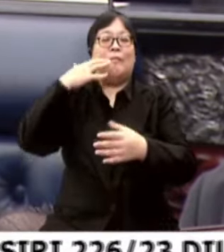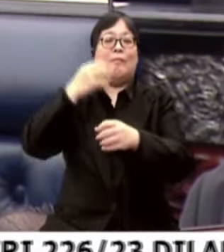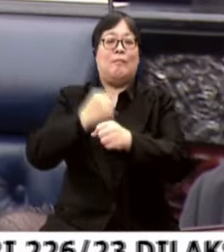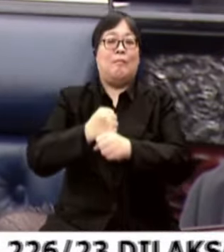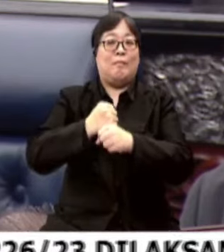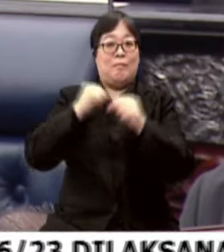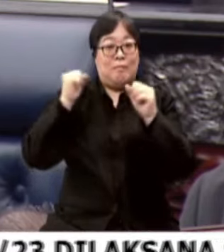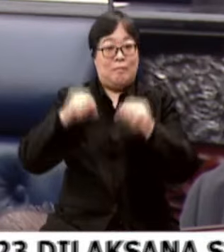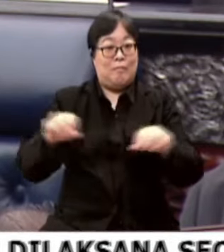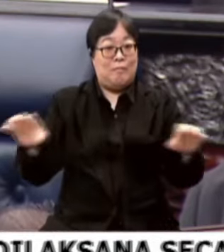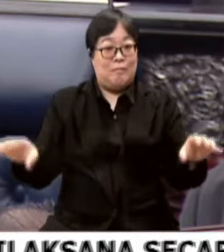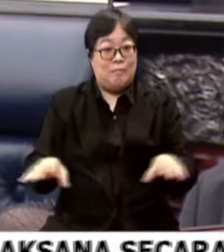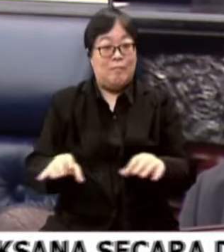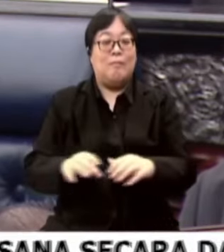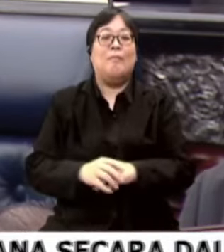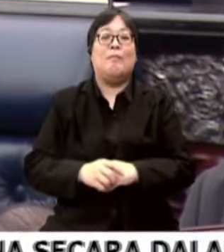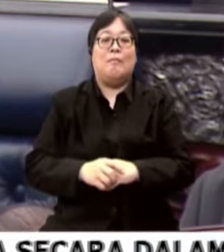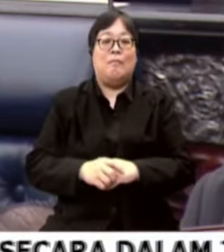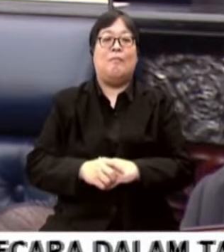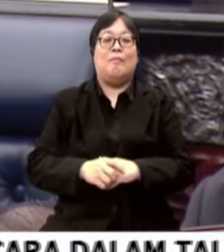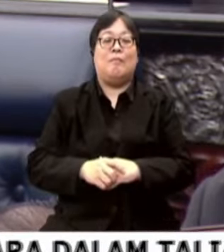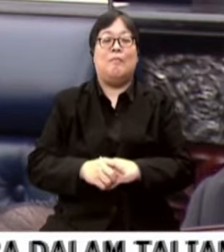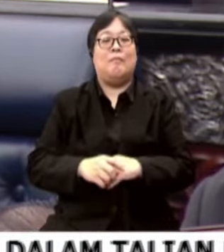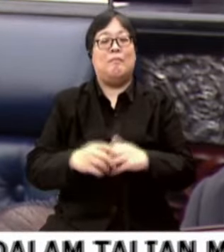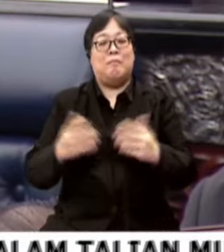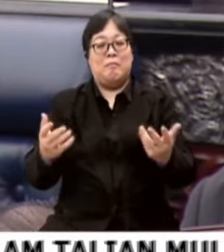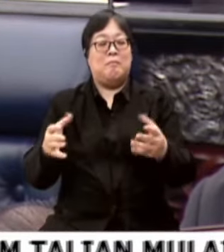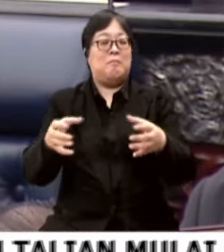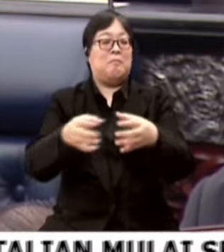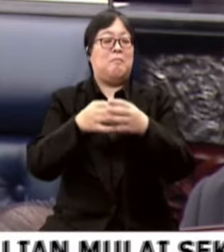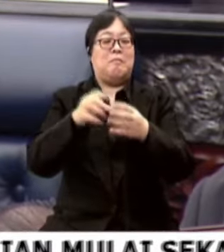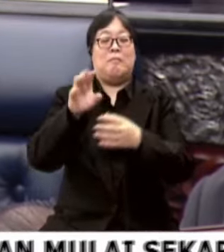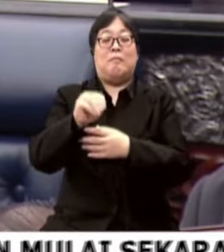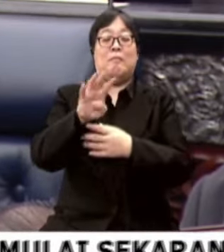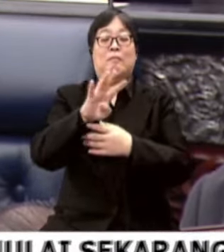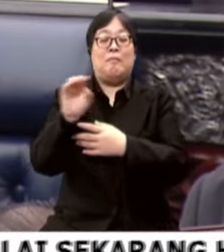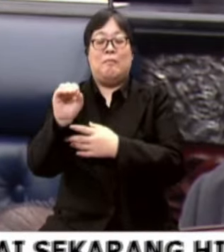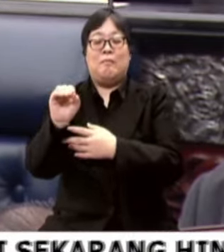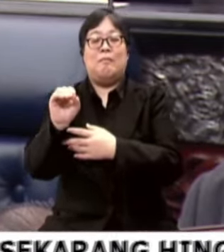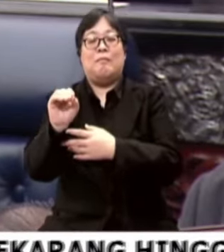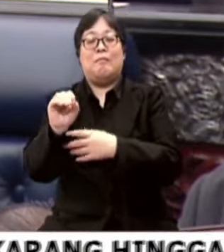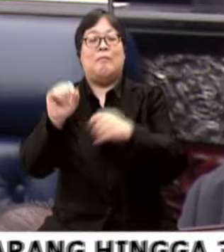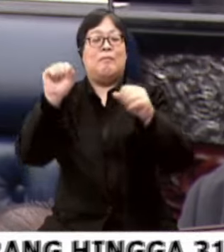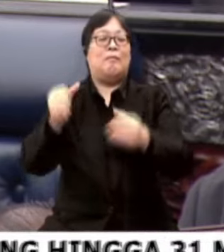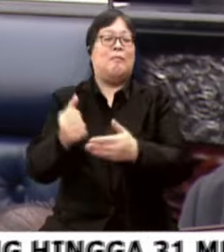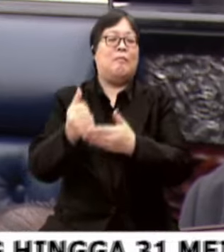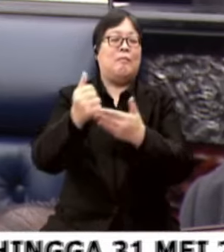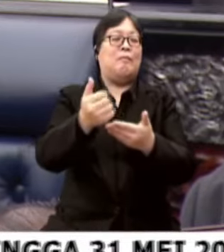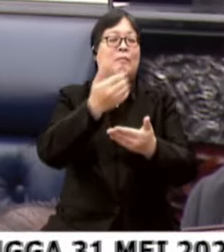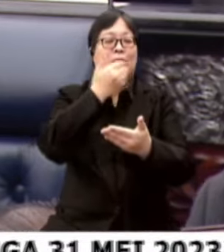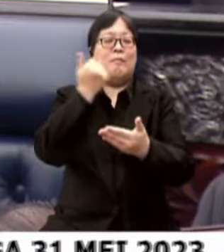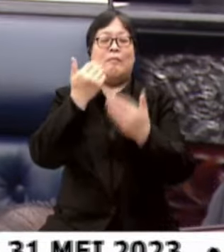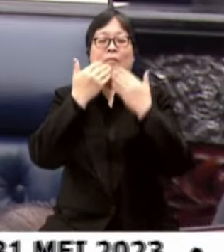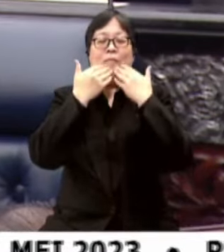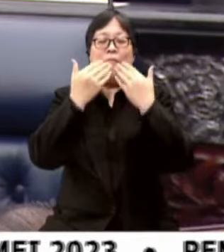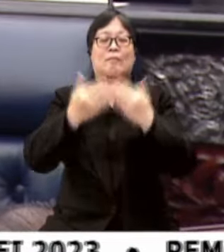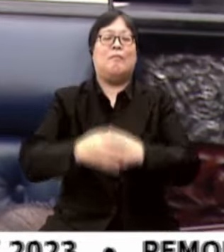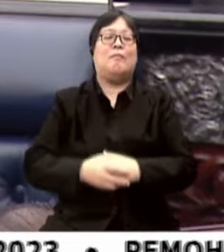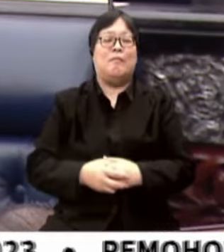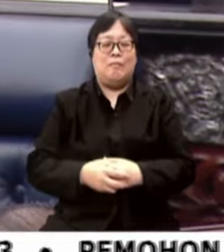dia boleh dilaksanakan maka golongan ayam putih ini boleh dibantu dengan sebaiknya terima